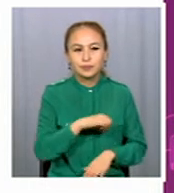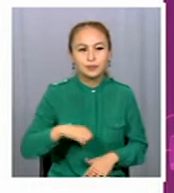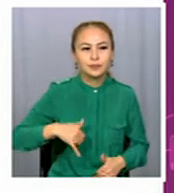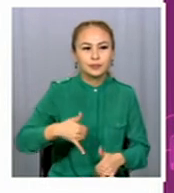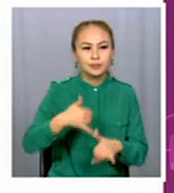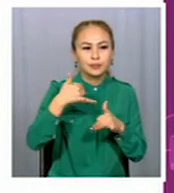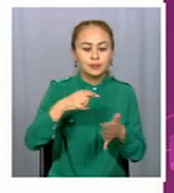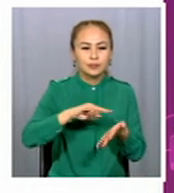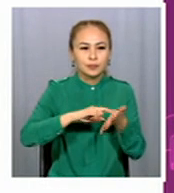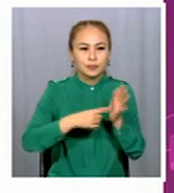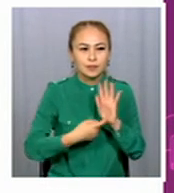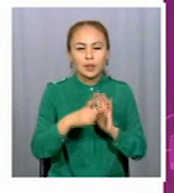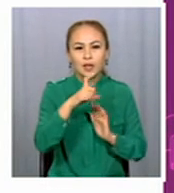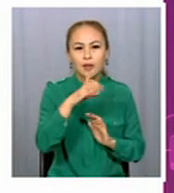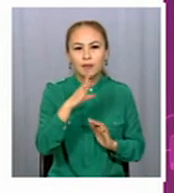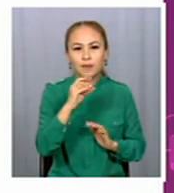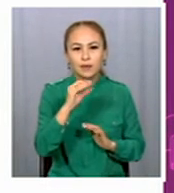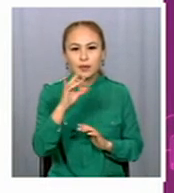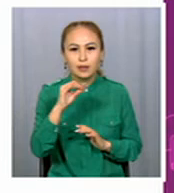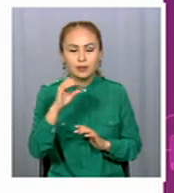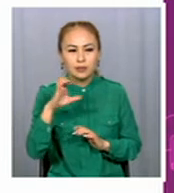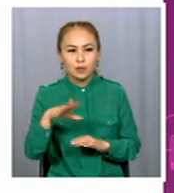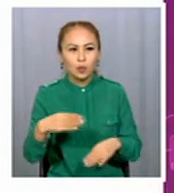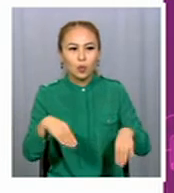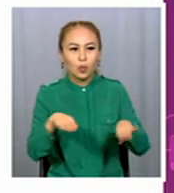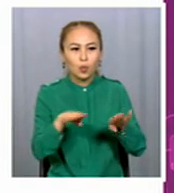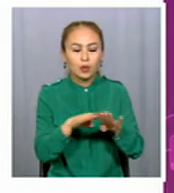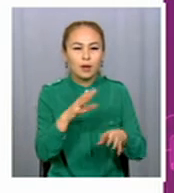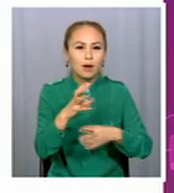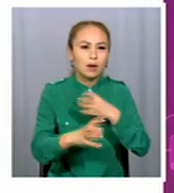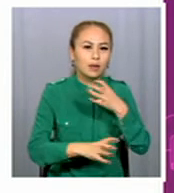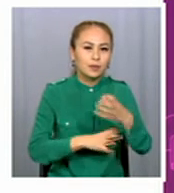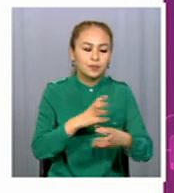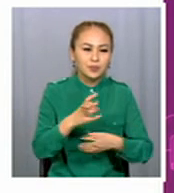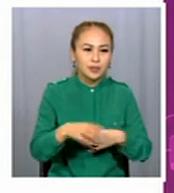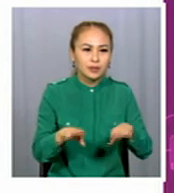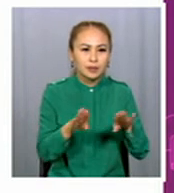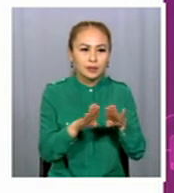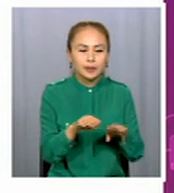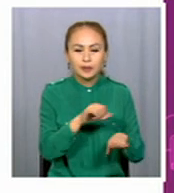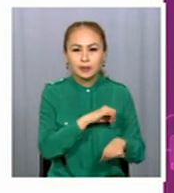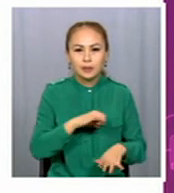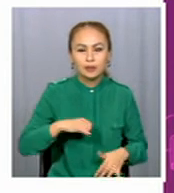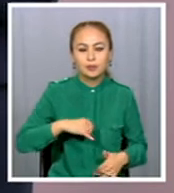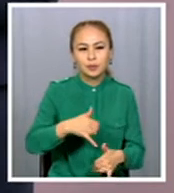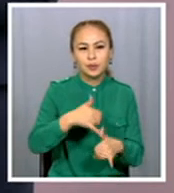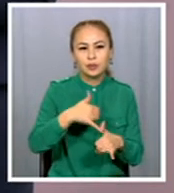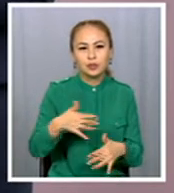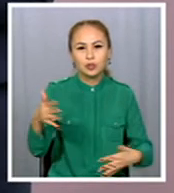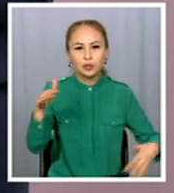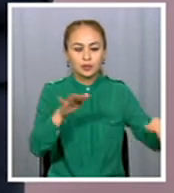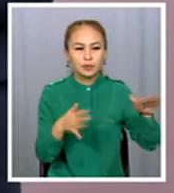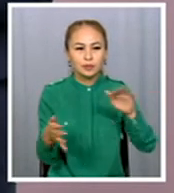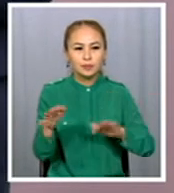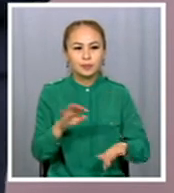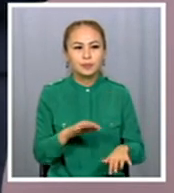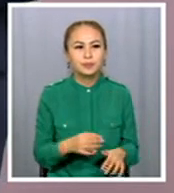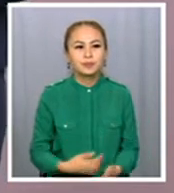нүктесі Эверест. Бұл әлемдегі ең биік шың.